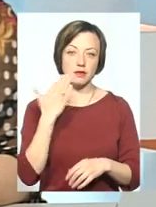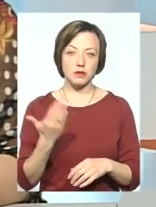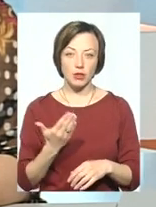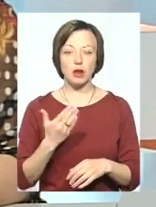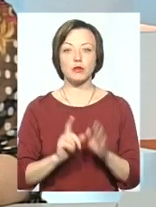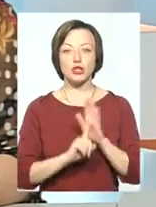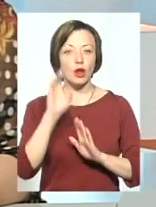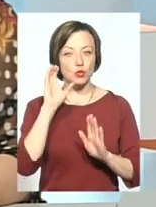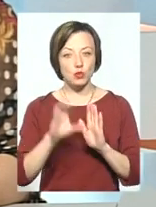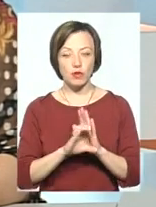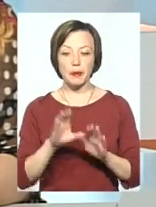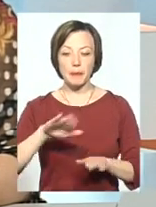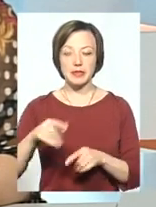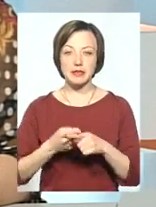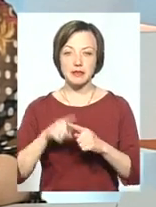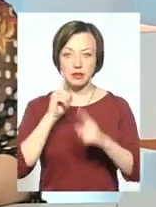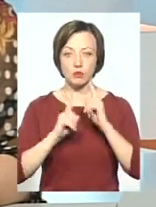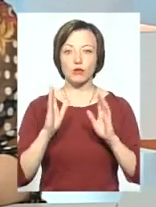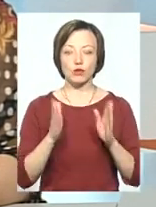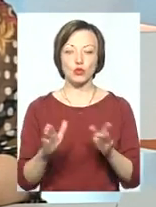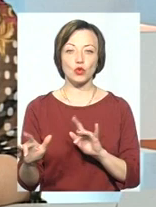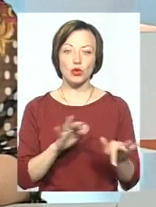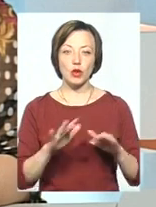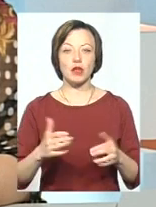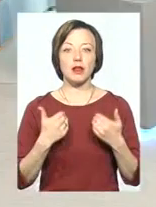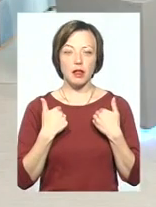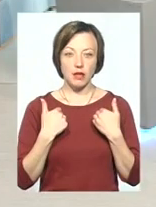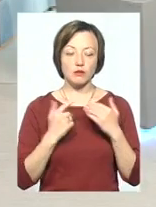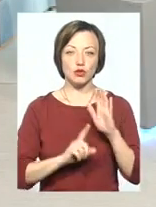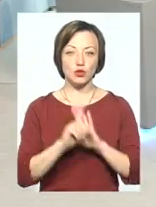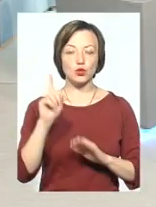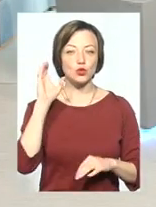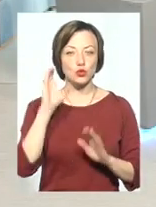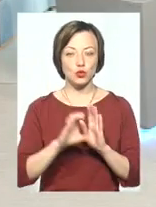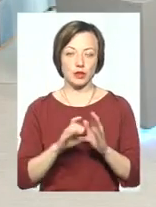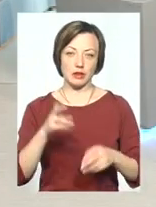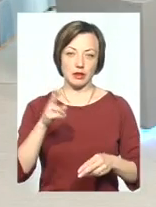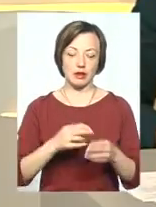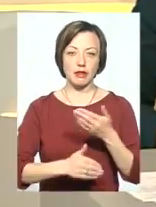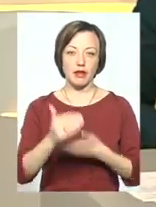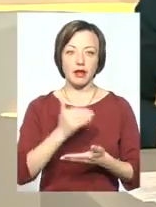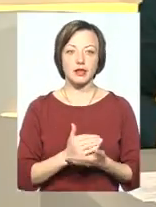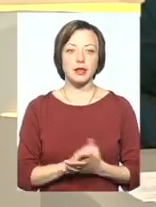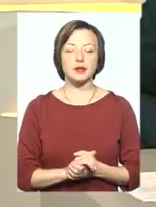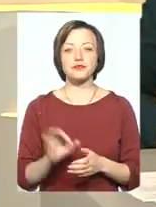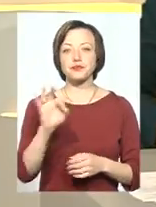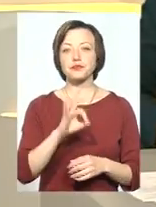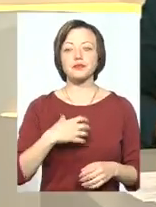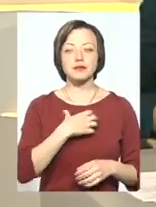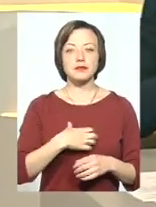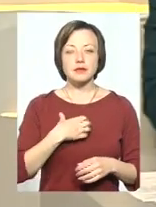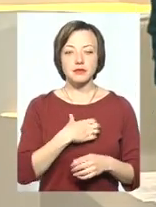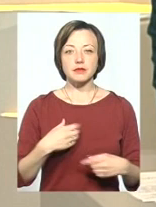дослуховуватися. Я думаю, що після цієї сесії будуть рухи і нас по почнуть чути на накінець. Власне про важливість саме